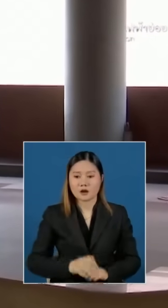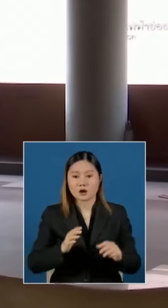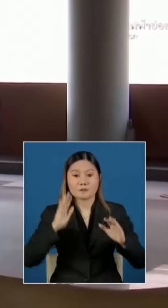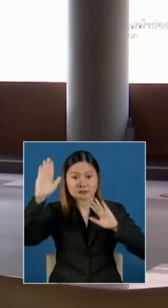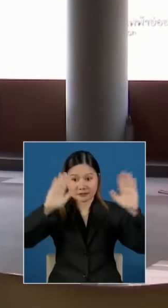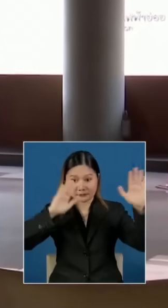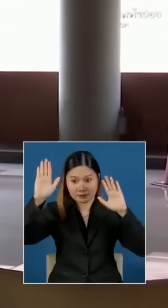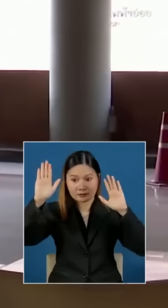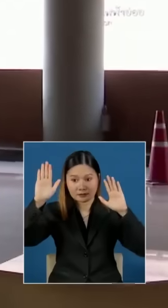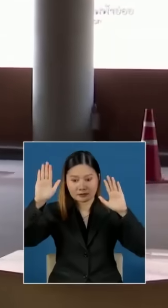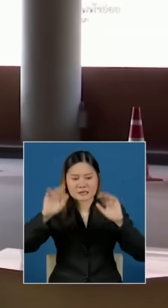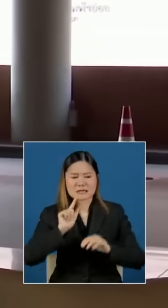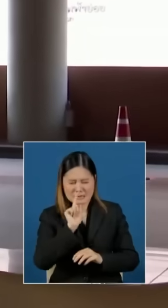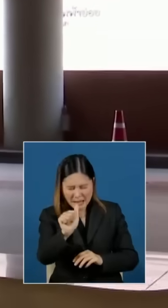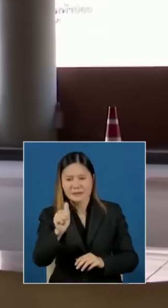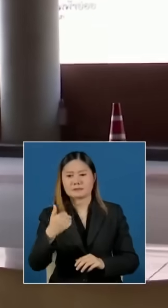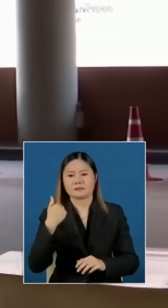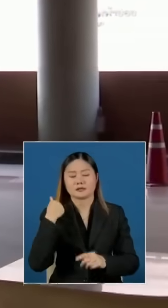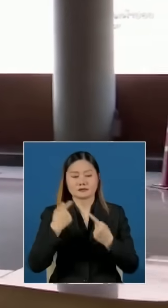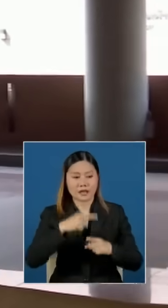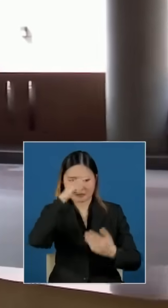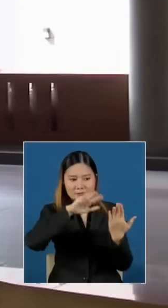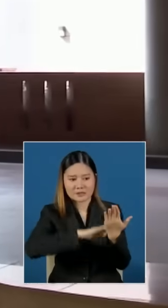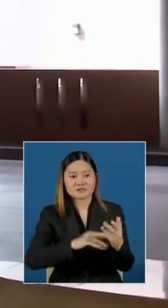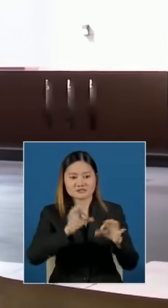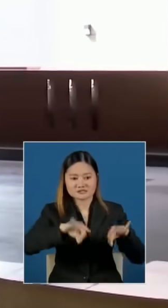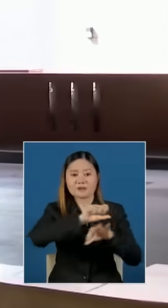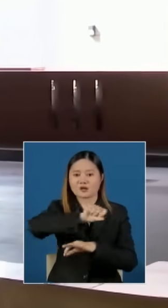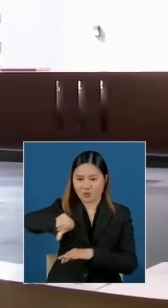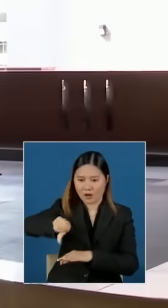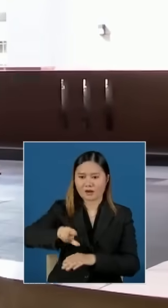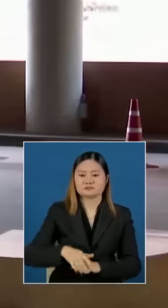ปไตยเนี่ยเน้นไหมก็เน้นแต่ว่าเอาบ้านเมืองก่อนณเวลานี